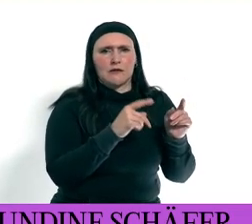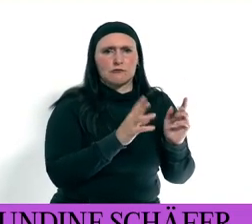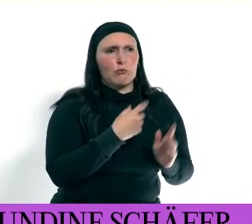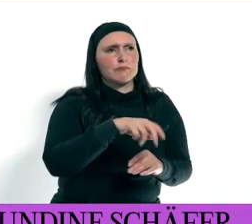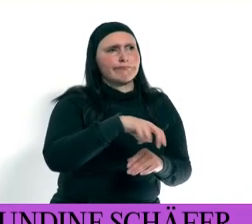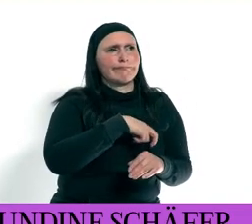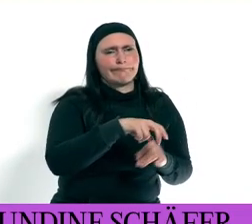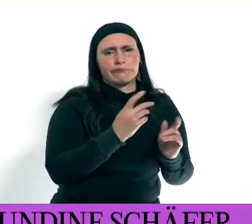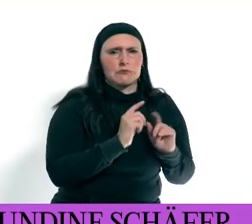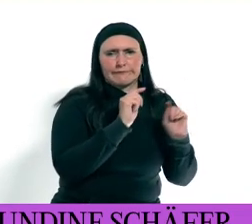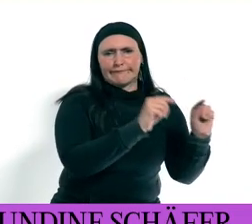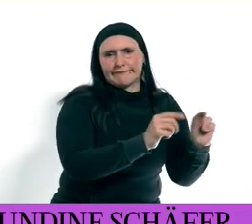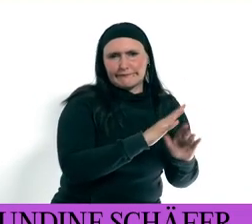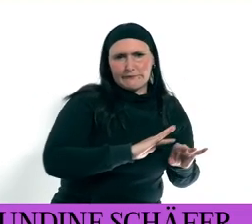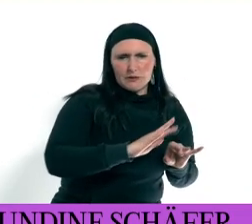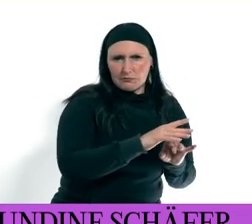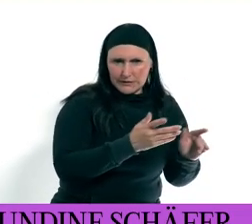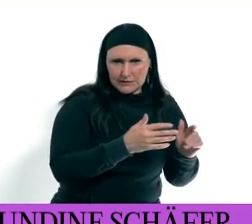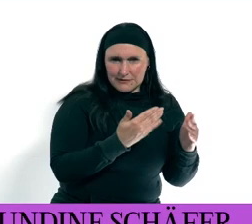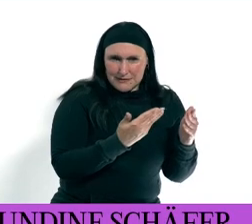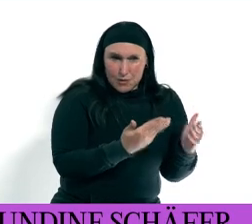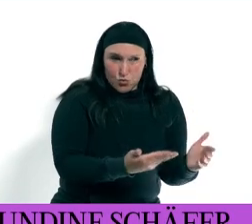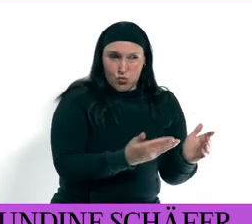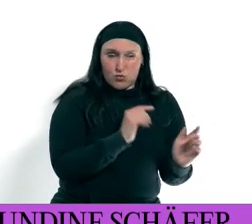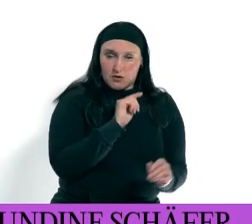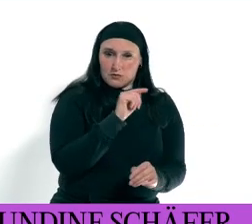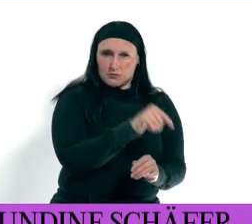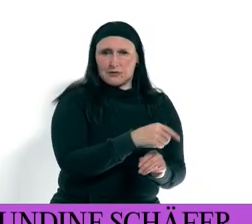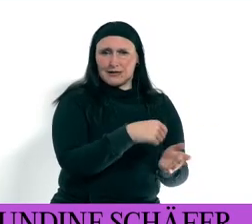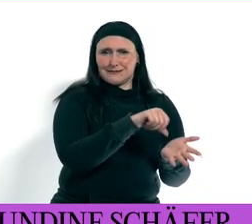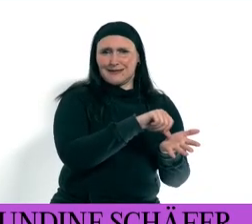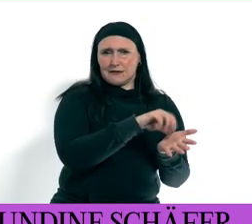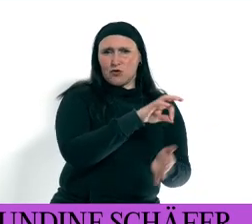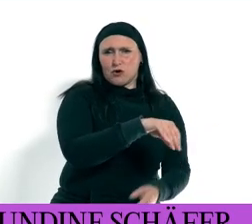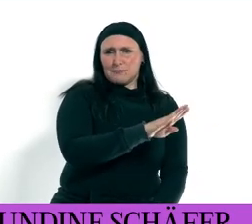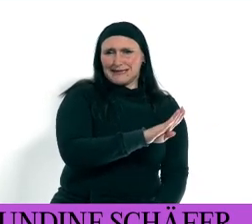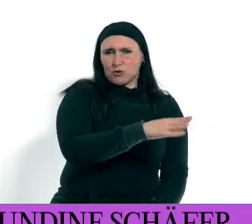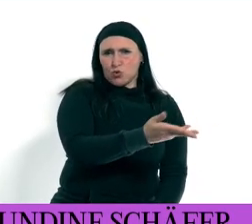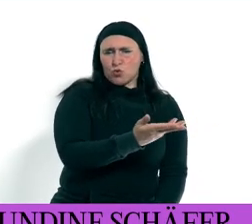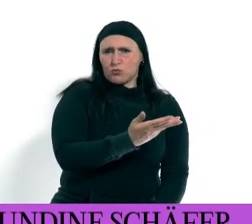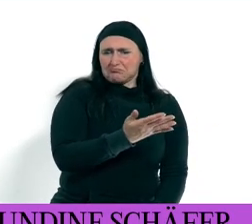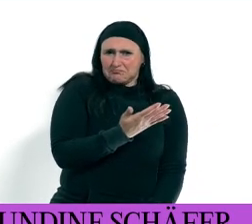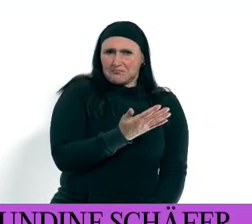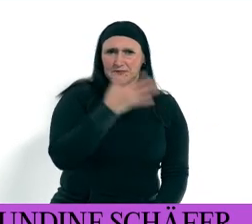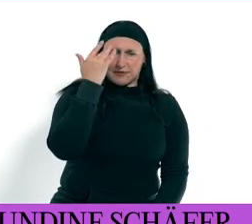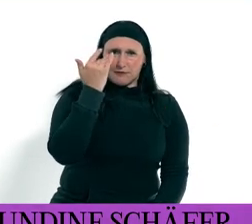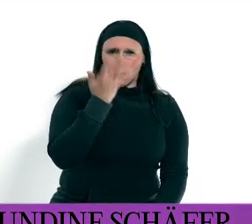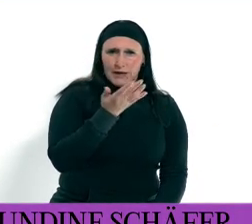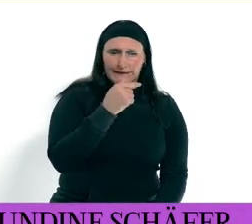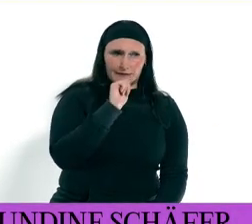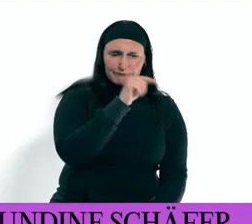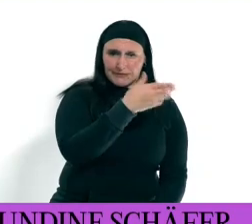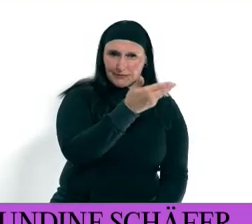ihr bewohnen könnt. Beschreibt doch mal ein bisschen, wie euer Raum aussieht und warum er ist, wo er ist.